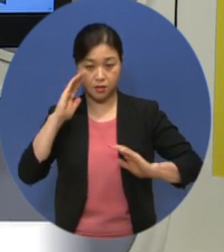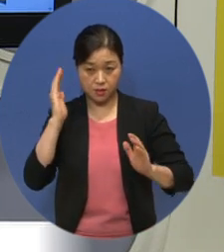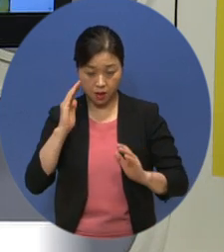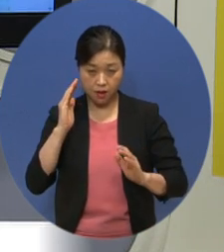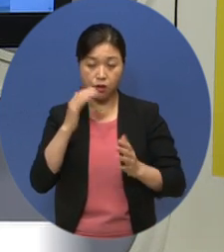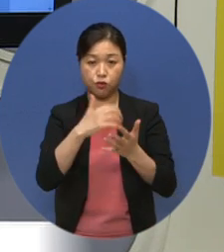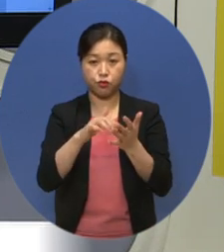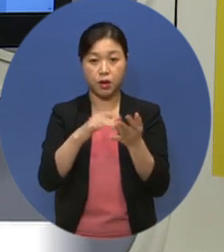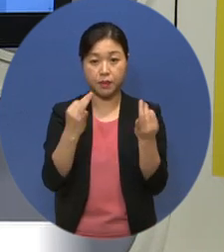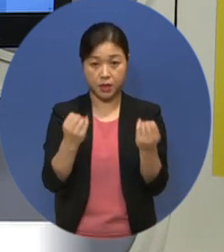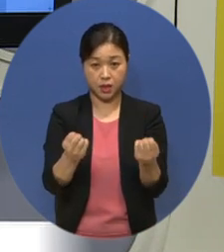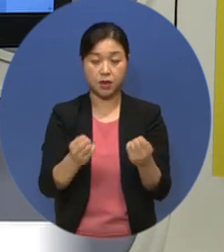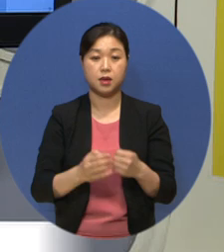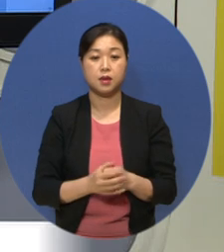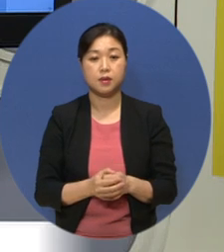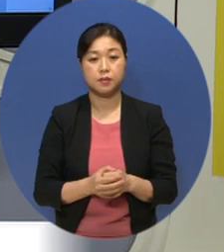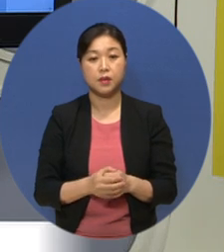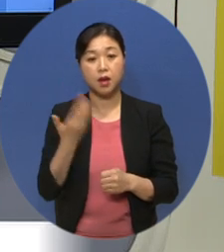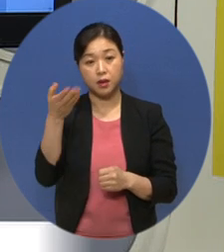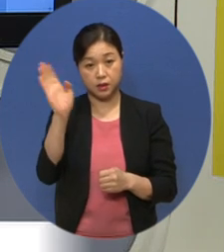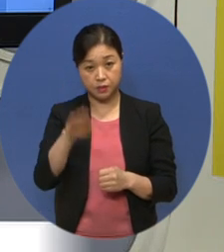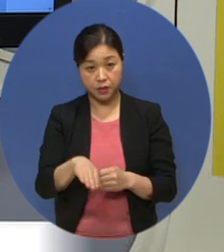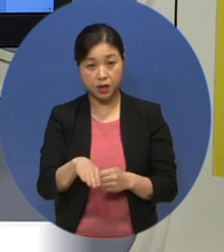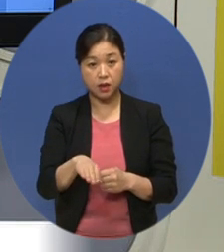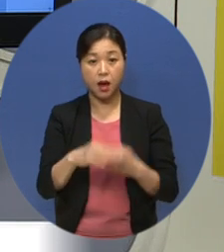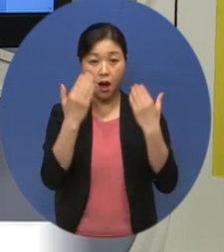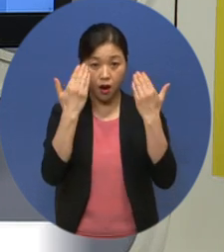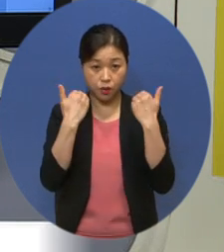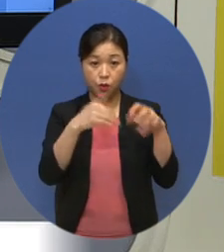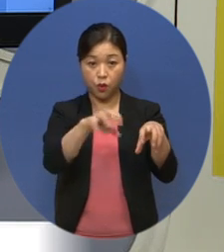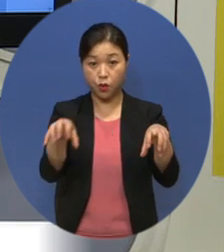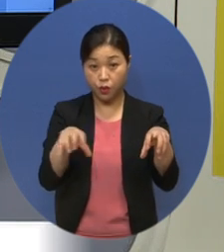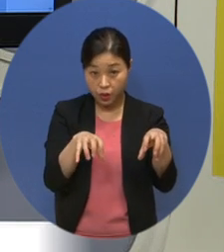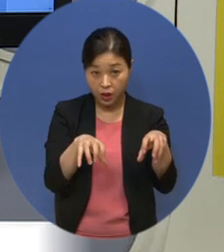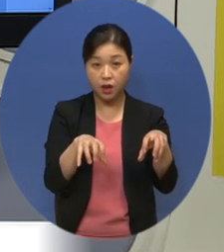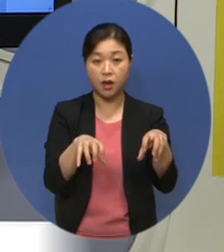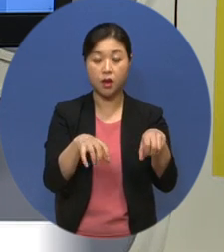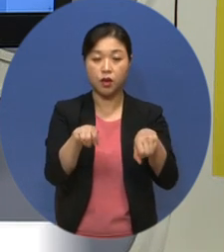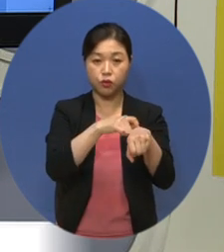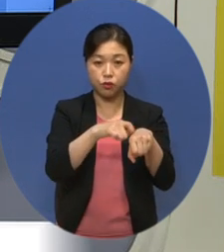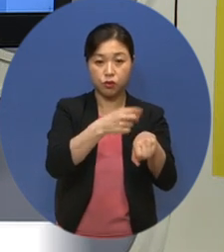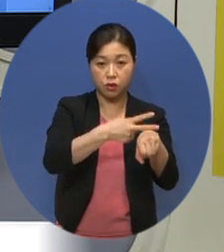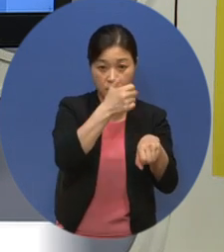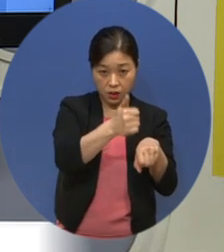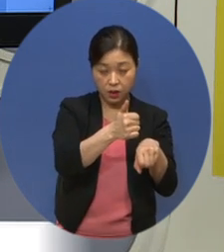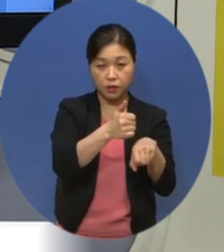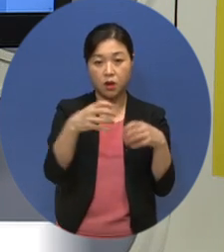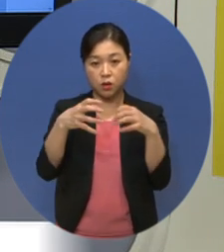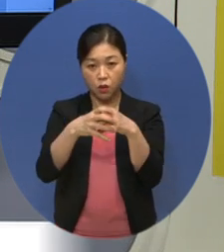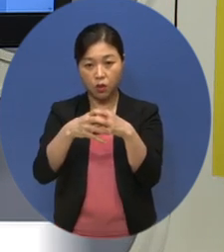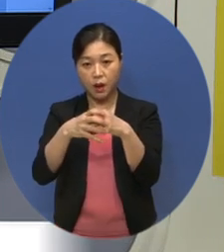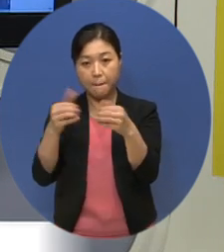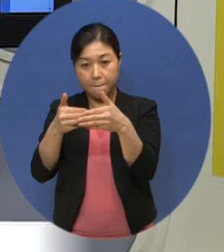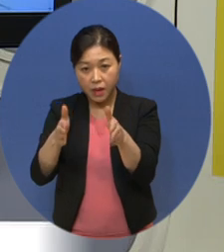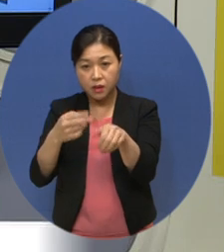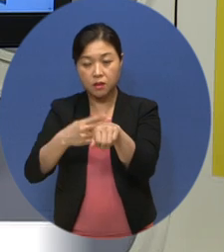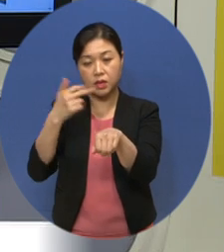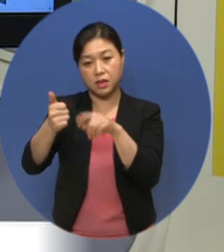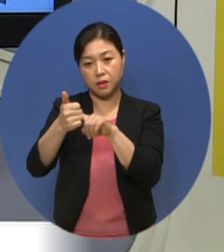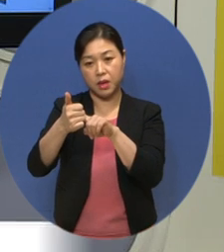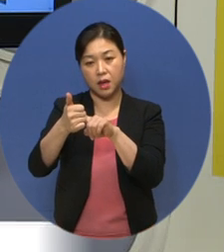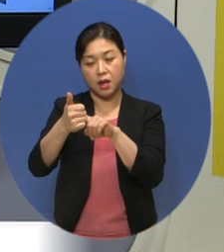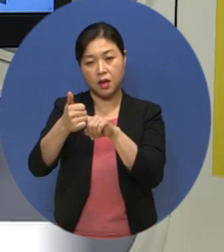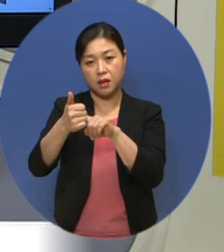비중이 높은 반면 이 단위 학교의 통합교육 실행은 특수교사 와 통합 학급 교사 역량 에